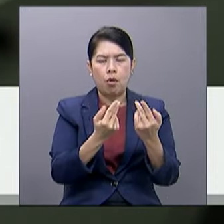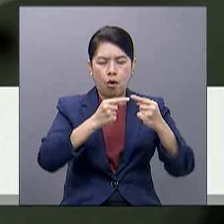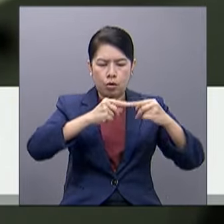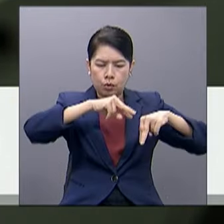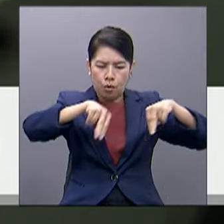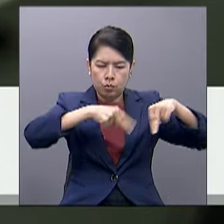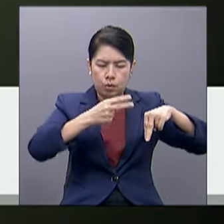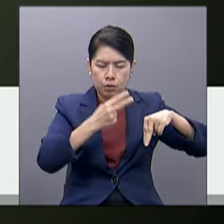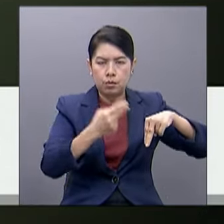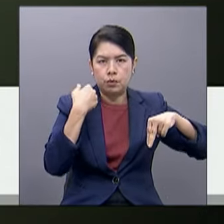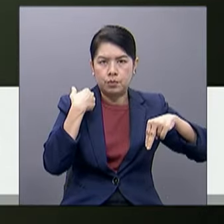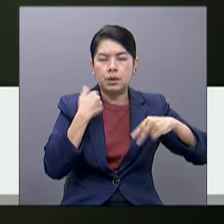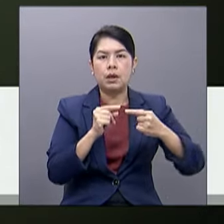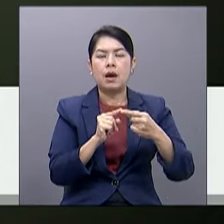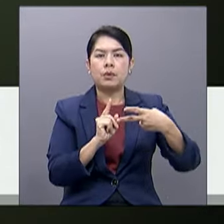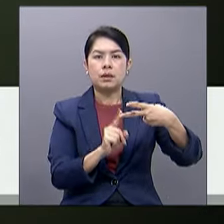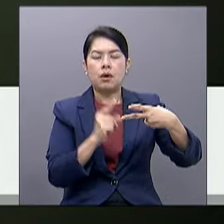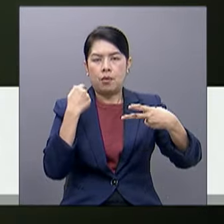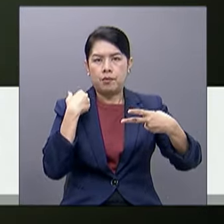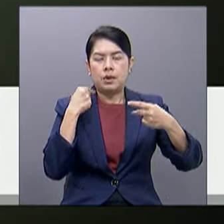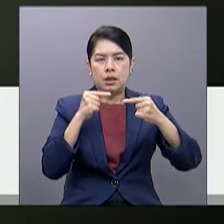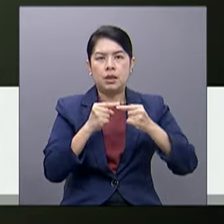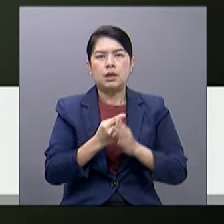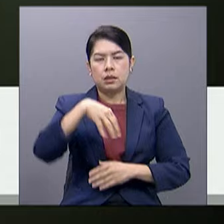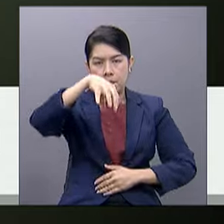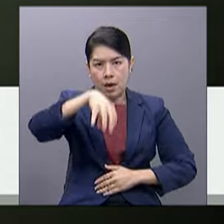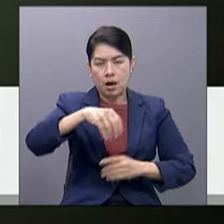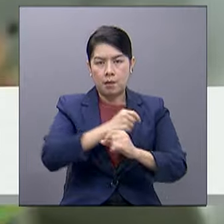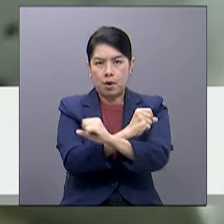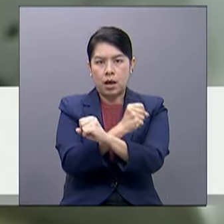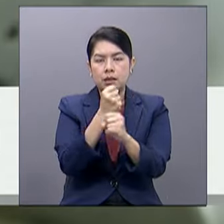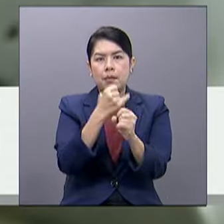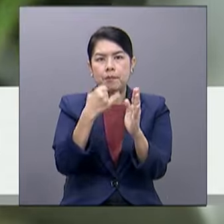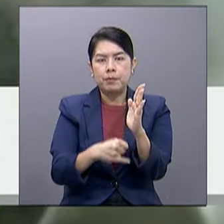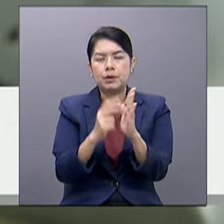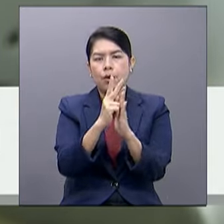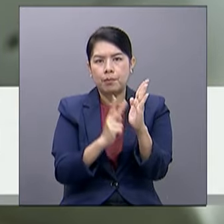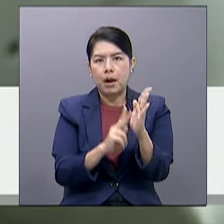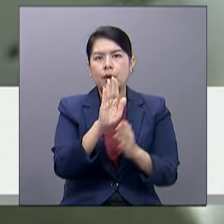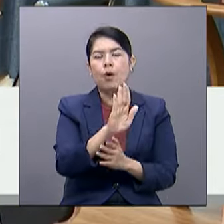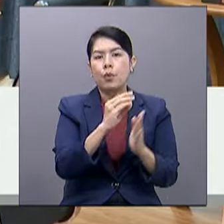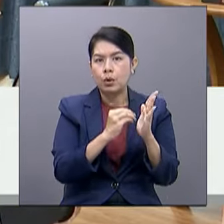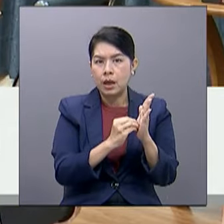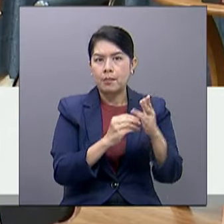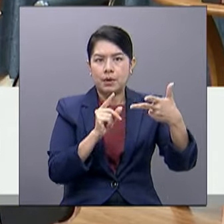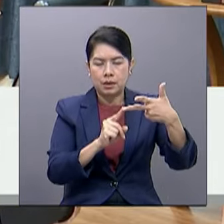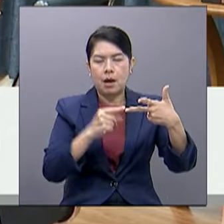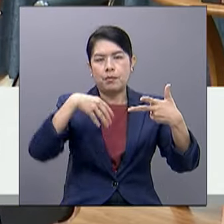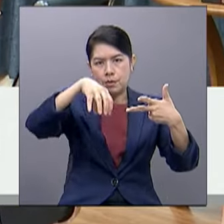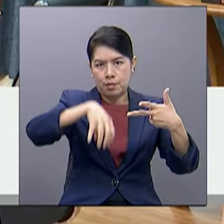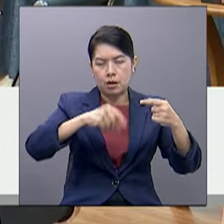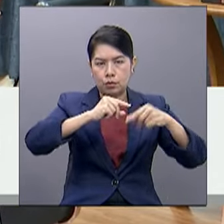ต้านการทุจริตกรุงเทพมหานครและสำนักงานคณะกรรมการป้องกันและปราบปรามการทุจริตในภาครัฐนายสมบูรณ์